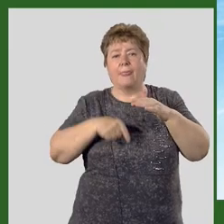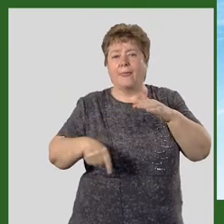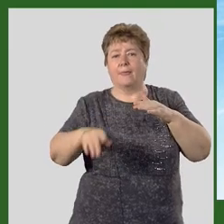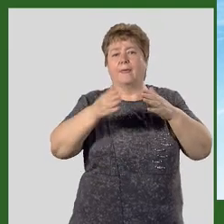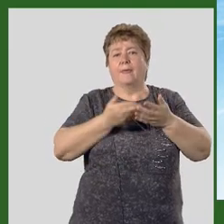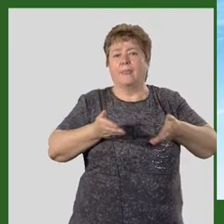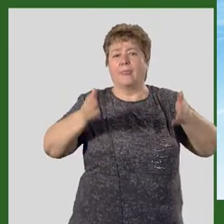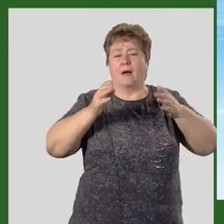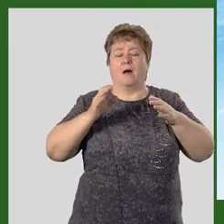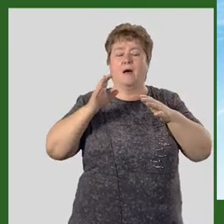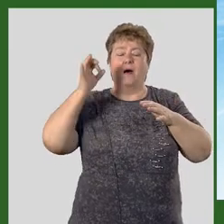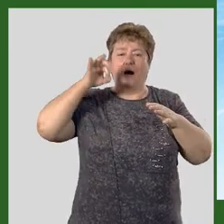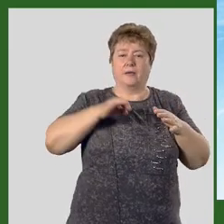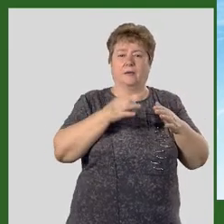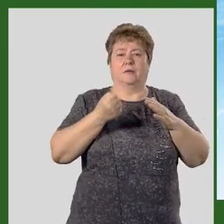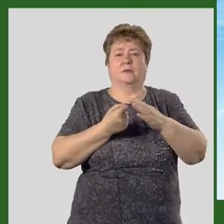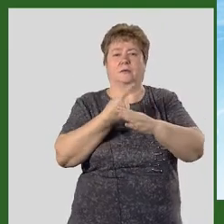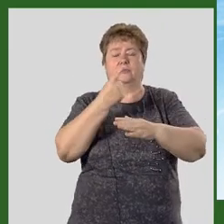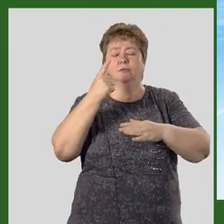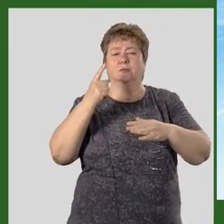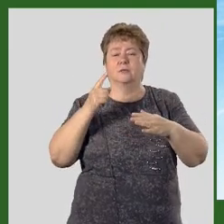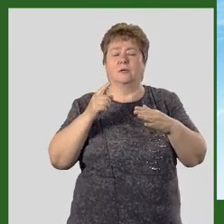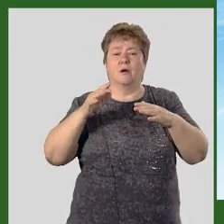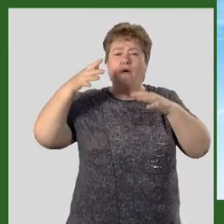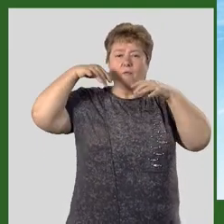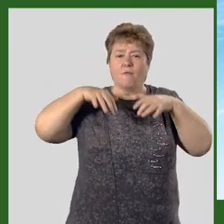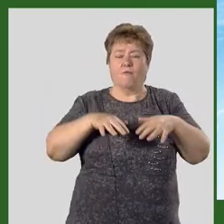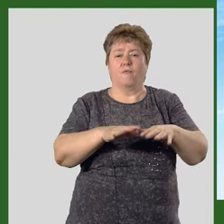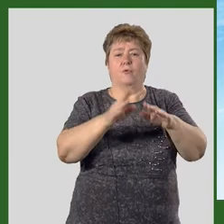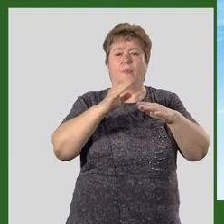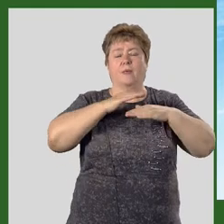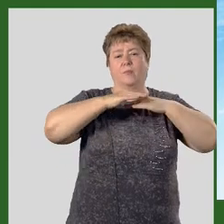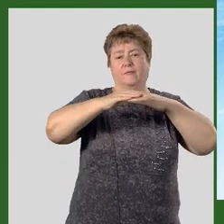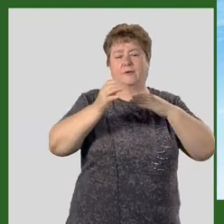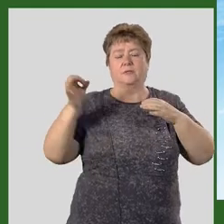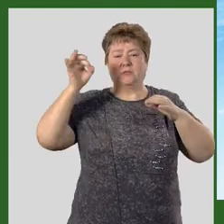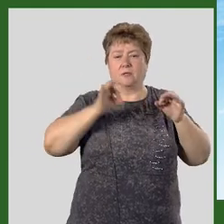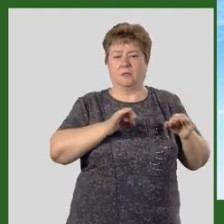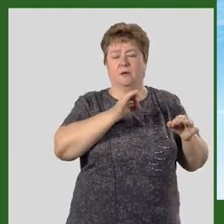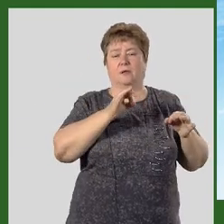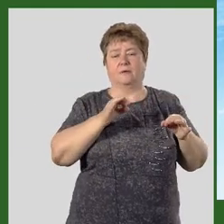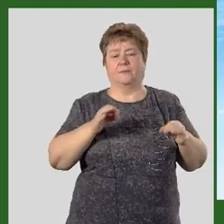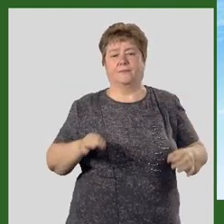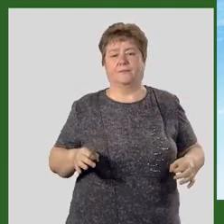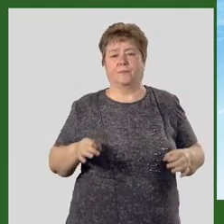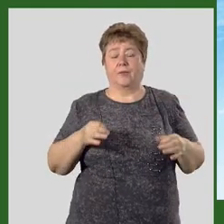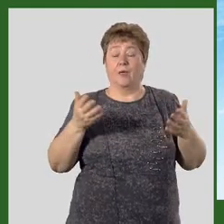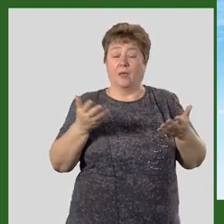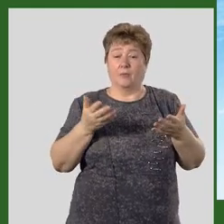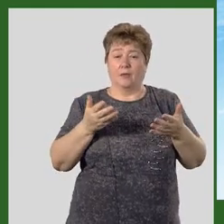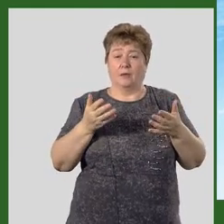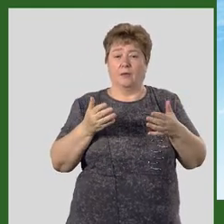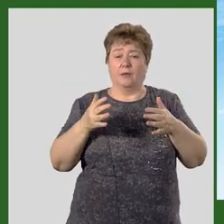океана и приводят к возникновению волн на поверхности океана.